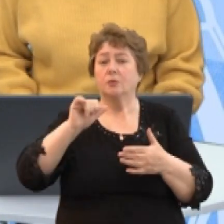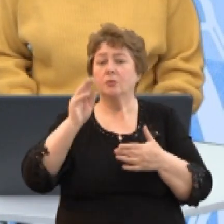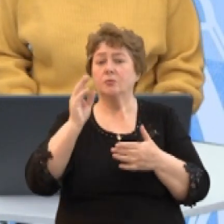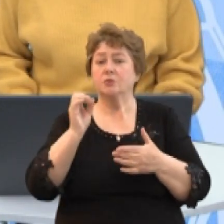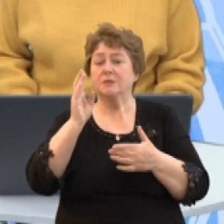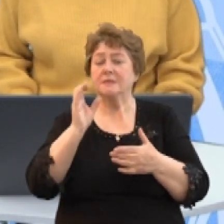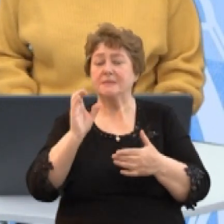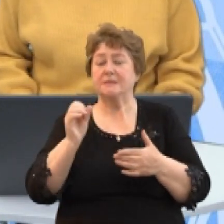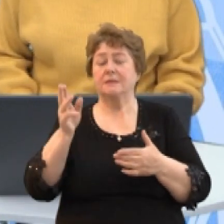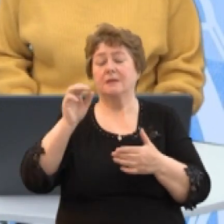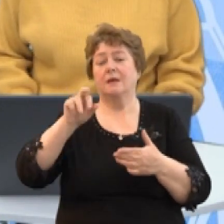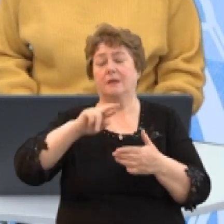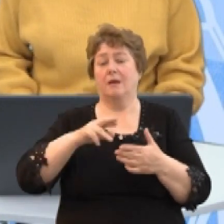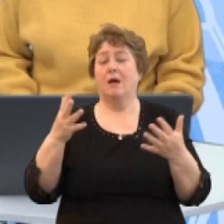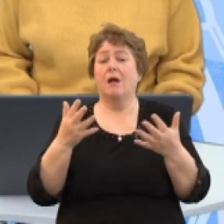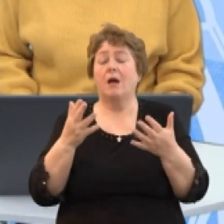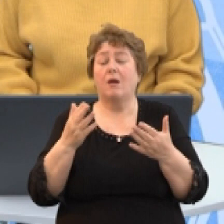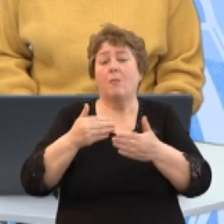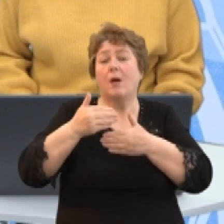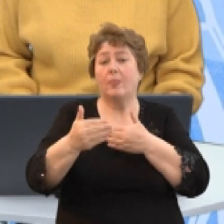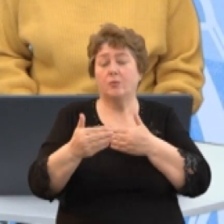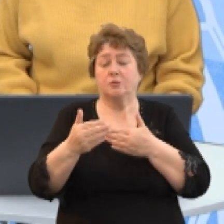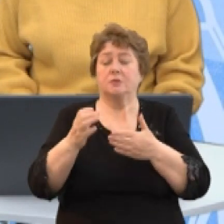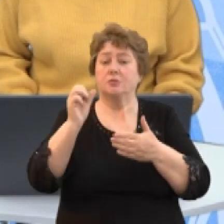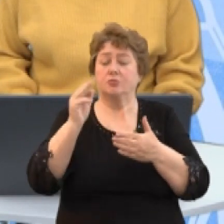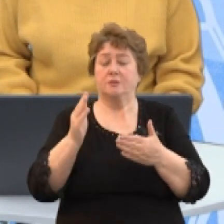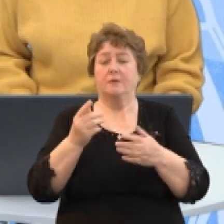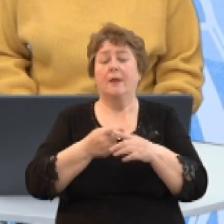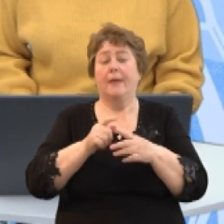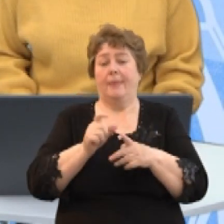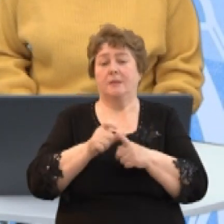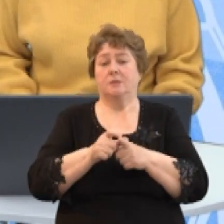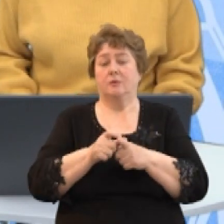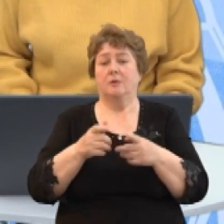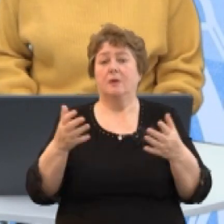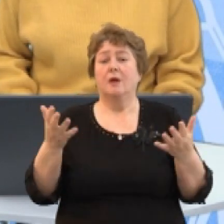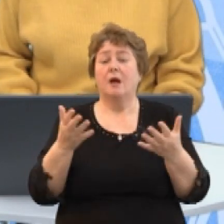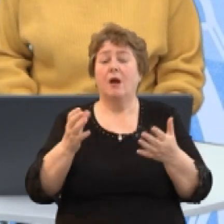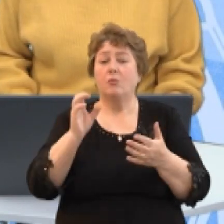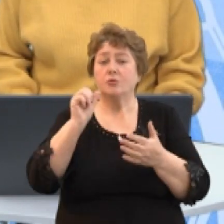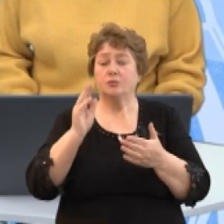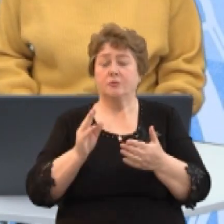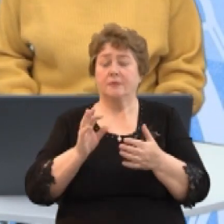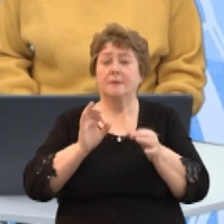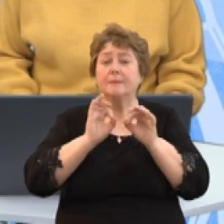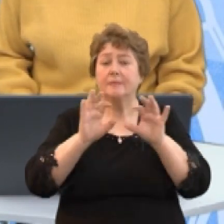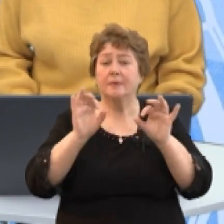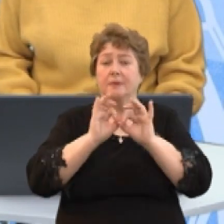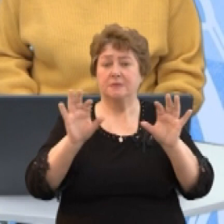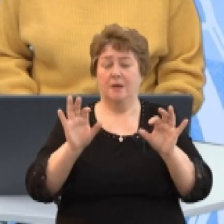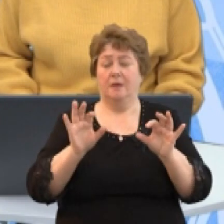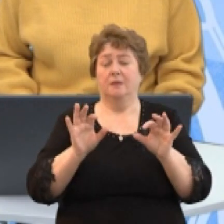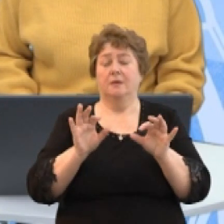какому существительному относится это слово какое существительное поясняет